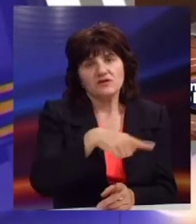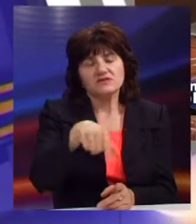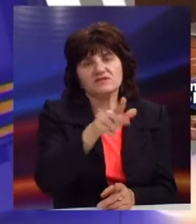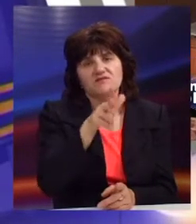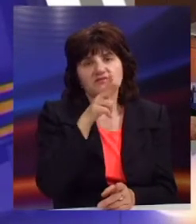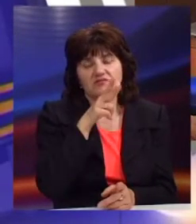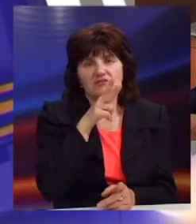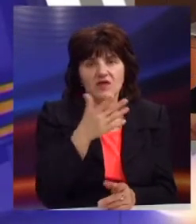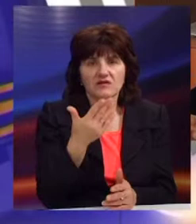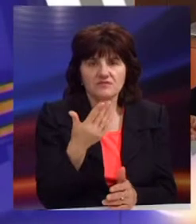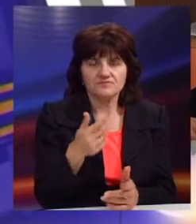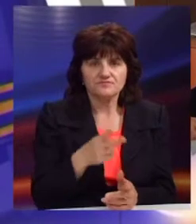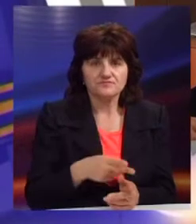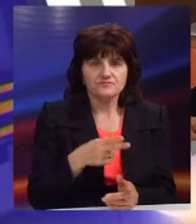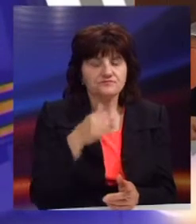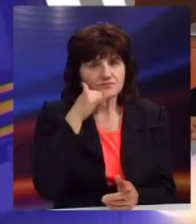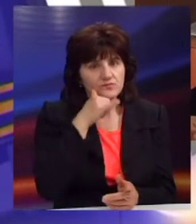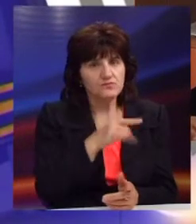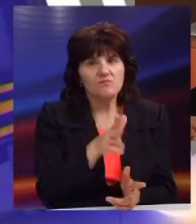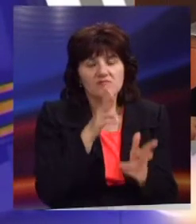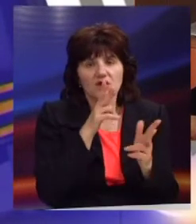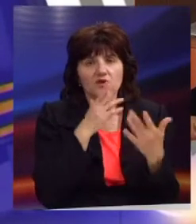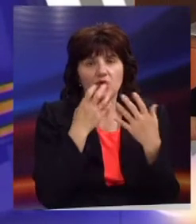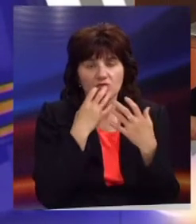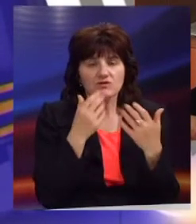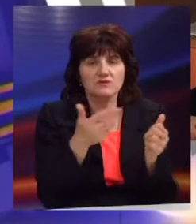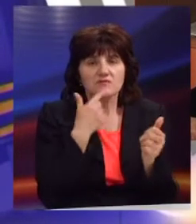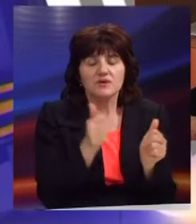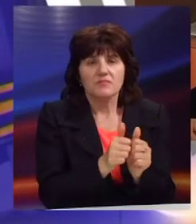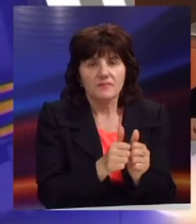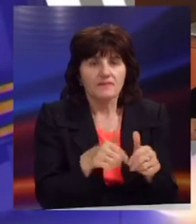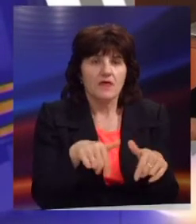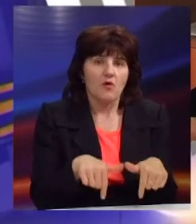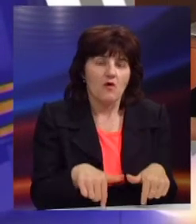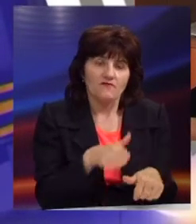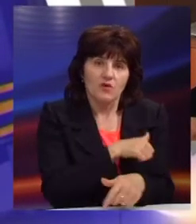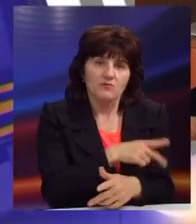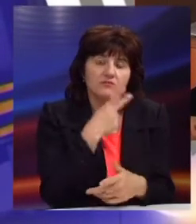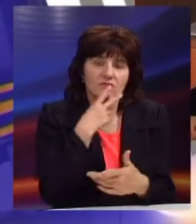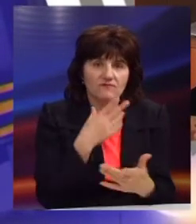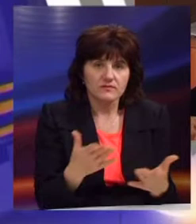našim kapacitetima kolika je bila potražnja. Nadam se da će to biti i ove godine.